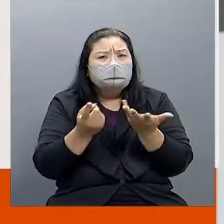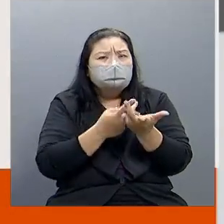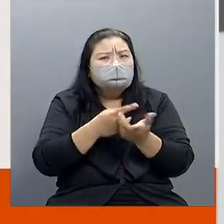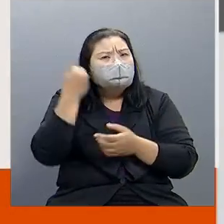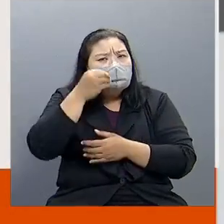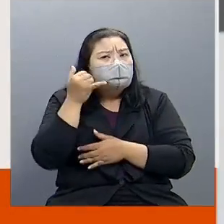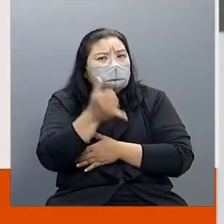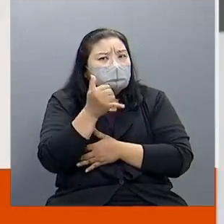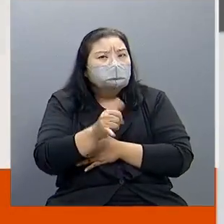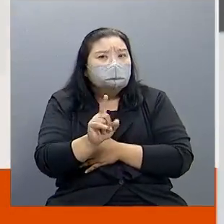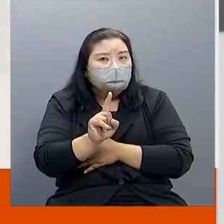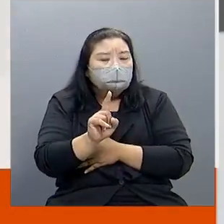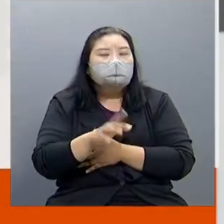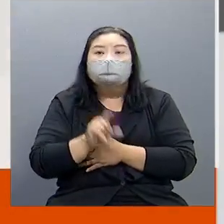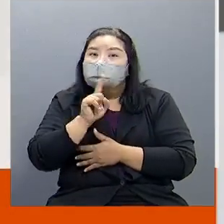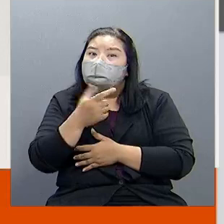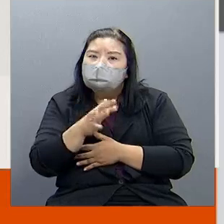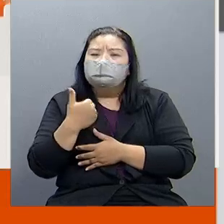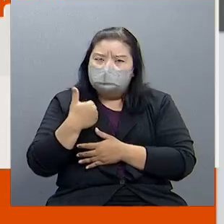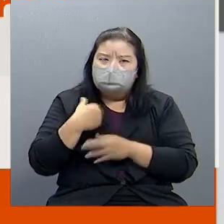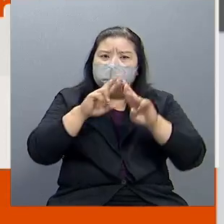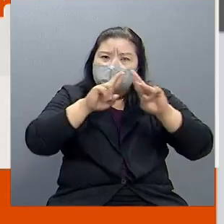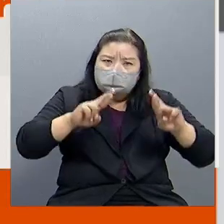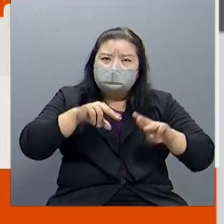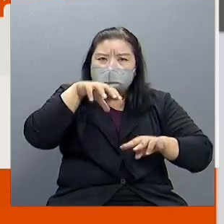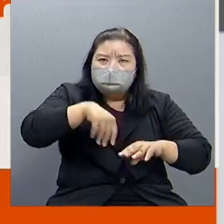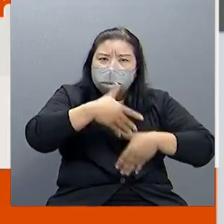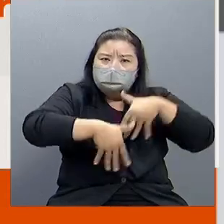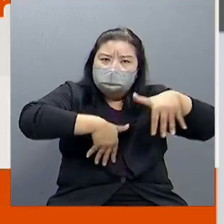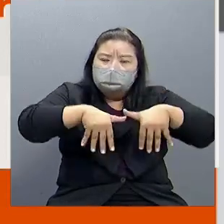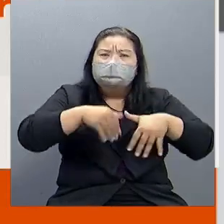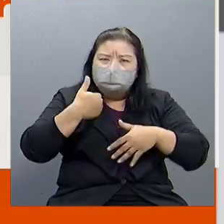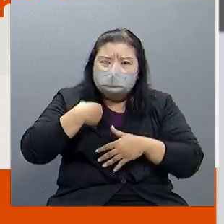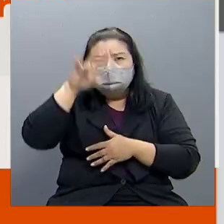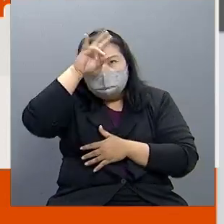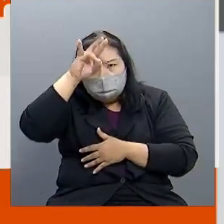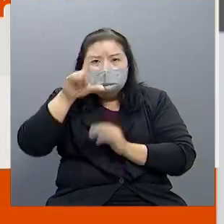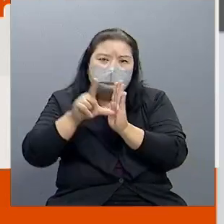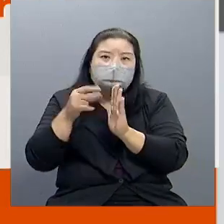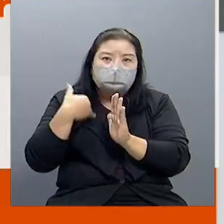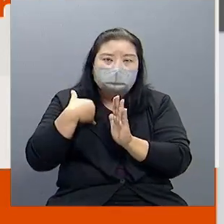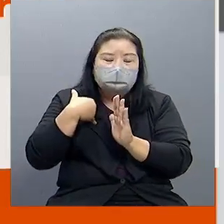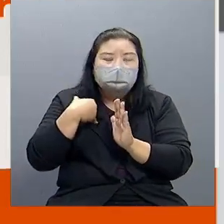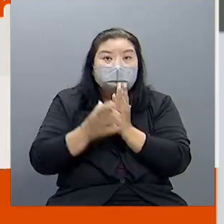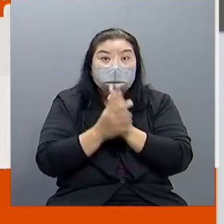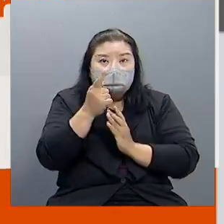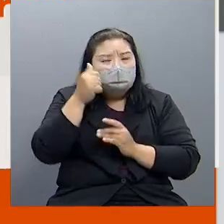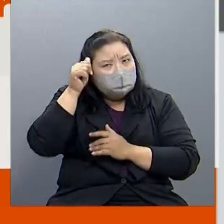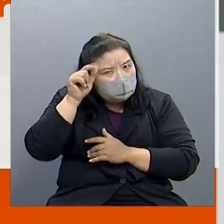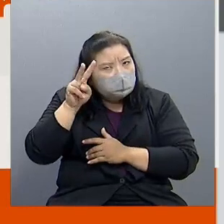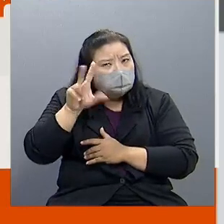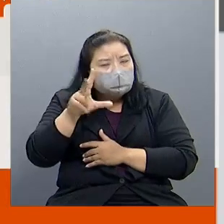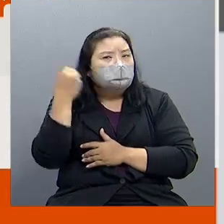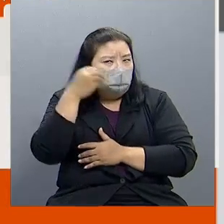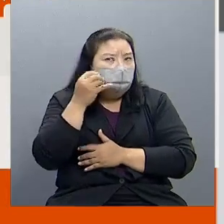อย่างส่วนใหญ่ก็จะซื้อสินค้าจากร้านโชห่วยและร้านสะดวกซื้อเฉลี่ย 2-3 วันต่อสัปดาห์ขณะที่ซูเปอร์มาร์เก็ตขนาดใหญ่นะค